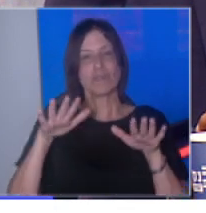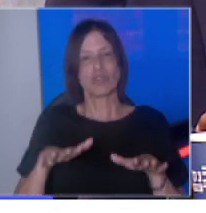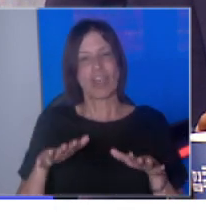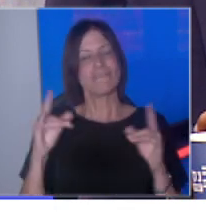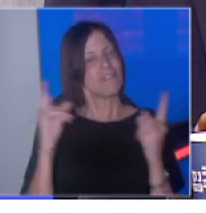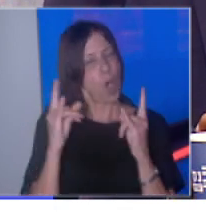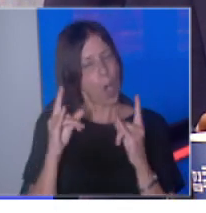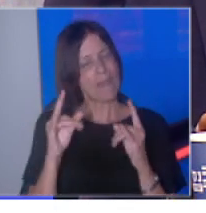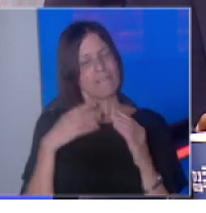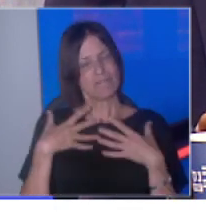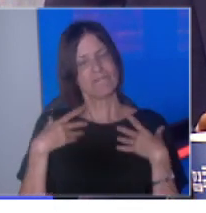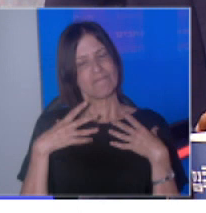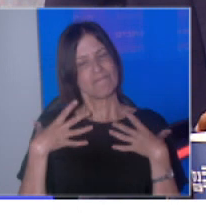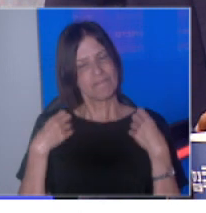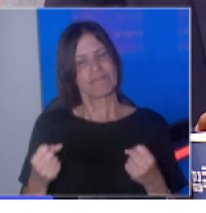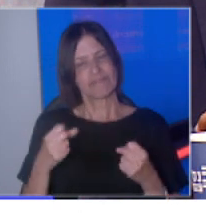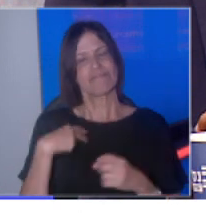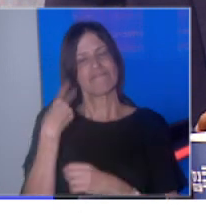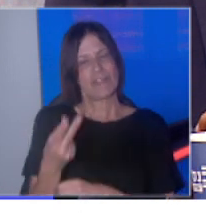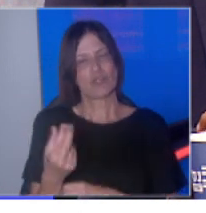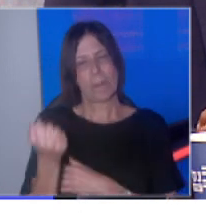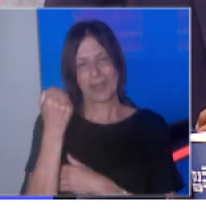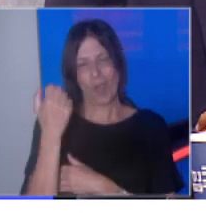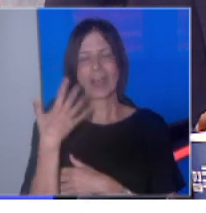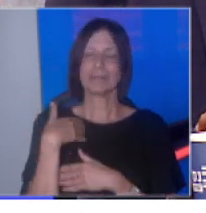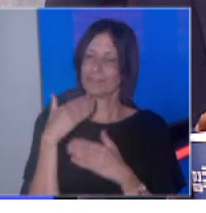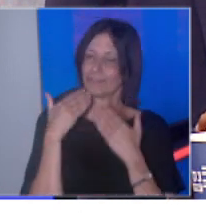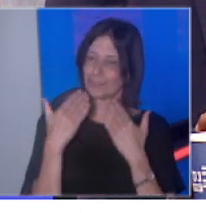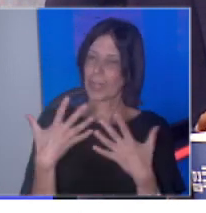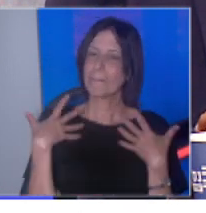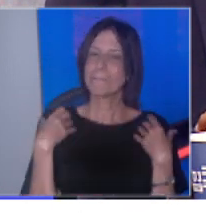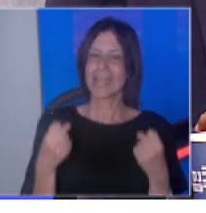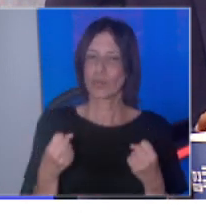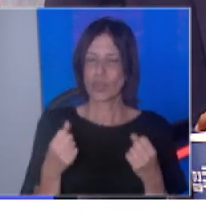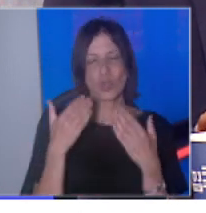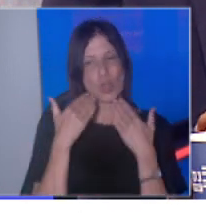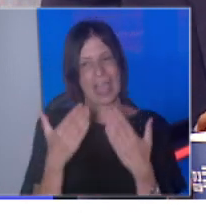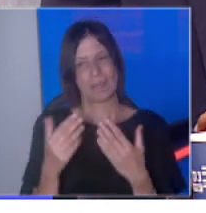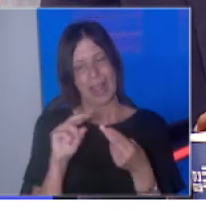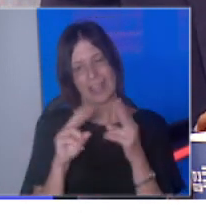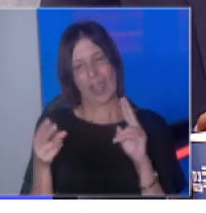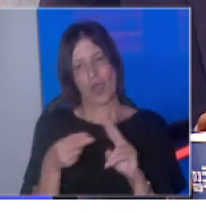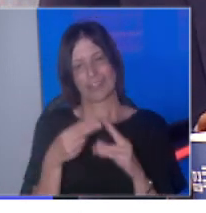בסיכוכים. חבר הכנסת ולדימיר בליאק, בריאות, תודה רבה, להתראות. תודה רבה.